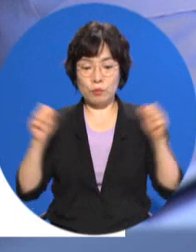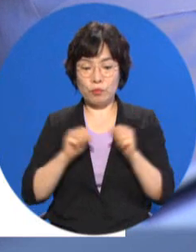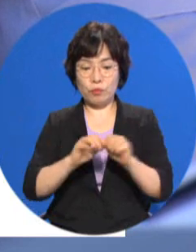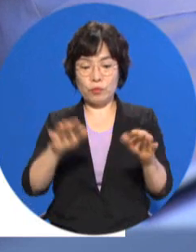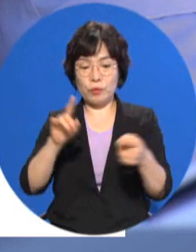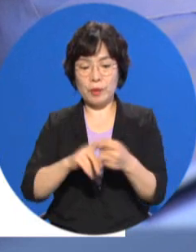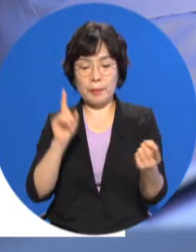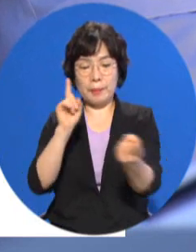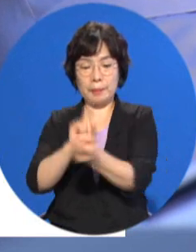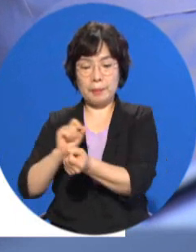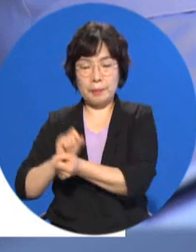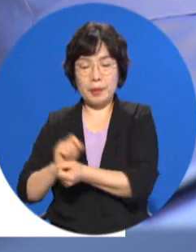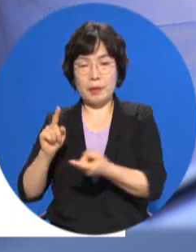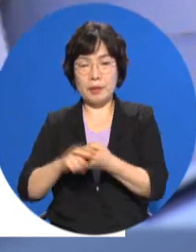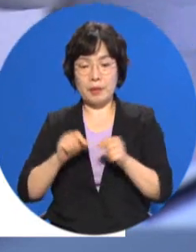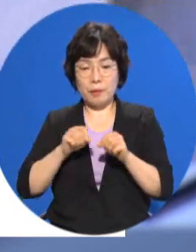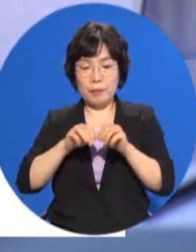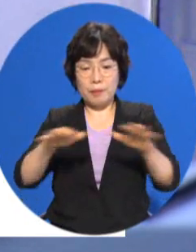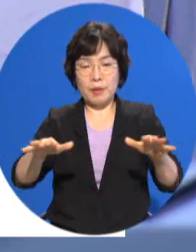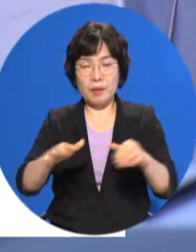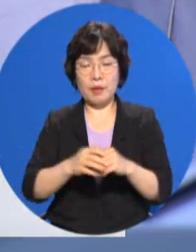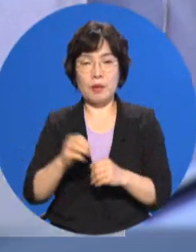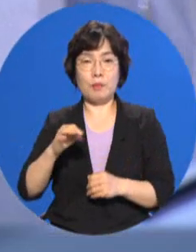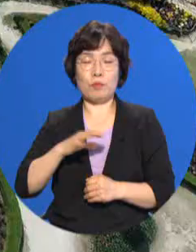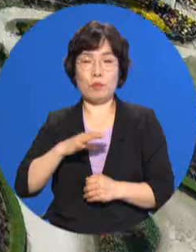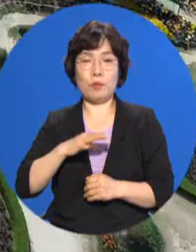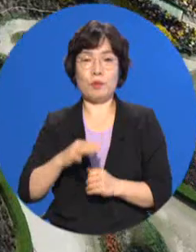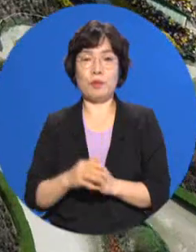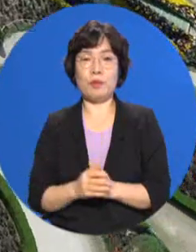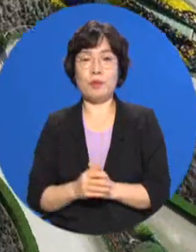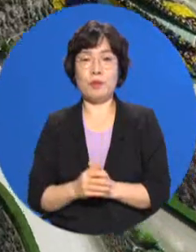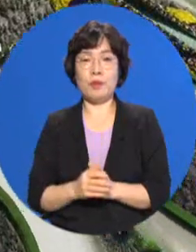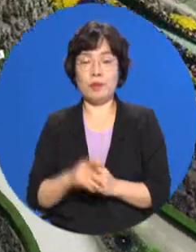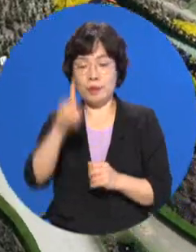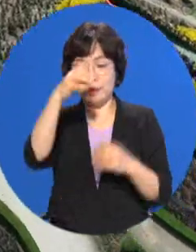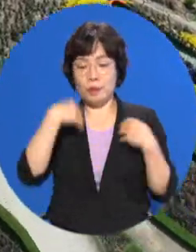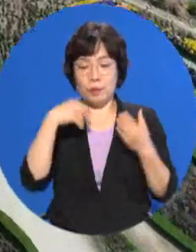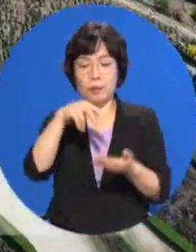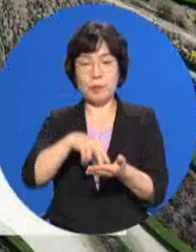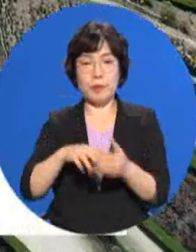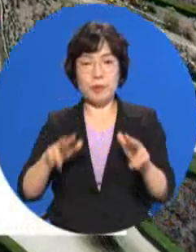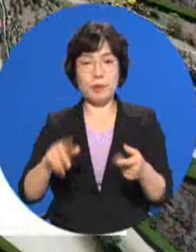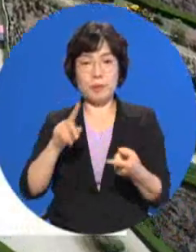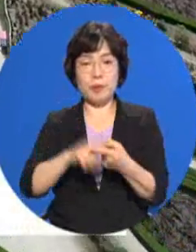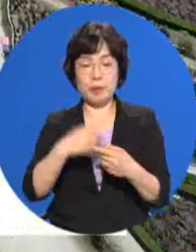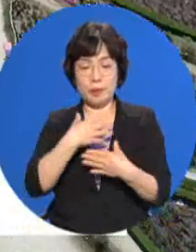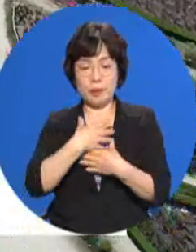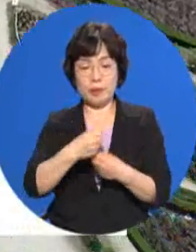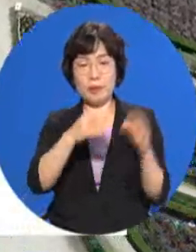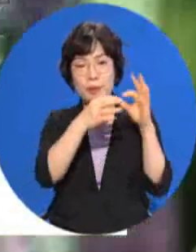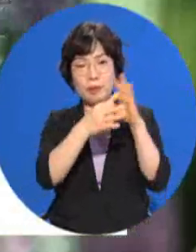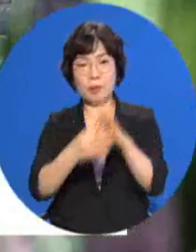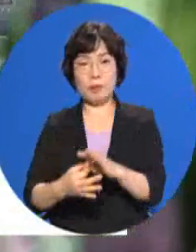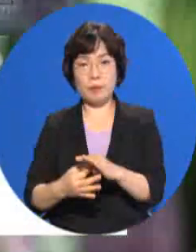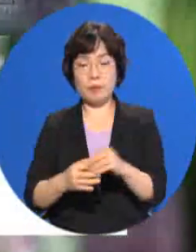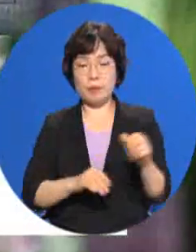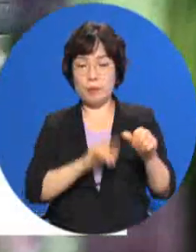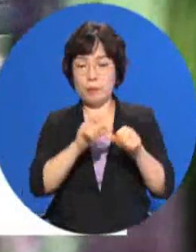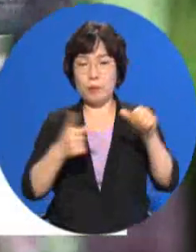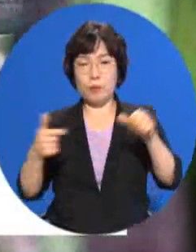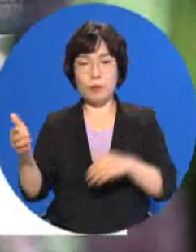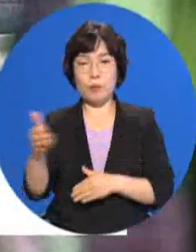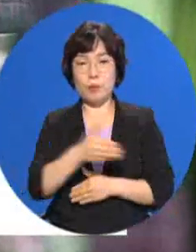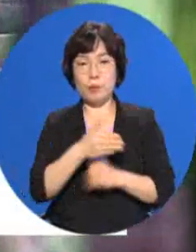그 접촉자 때문에 그것 때문에 가장 무서우니까 정부는 현재 수준의 안정세가 이어지면 다음 달